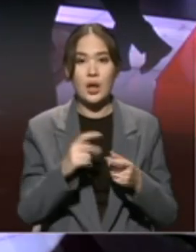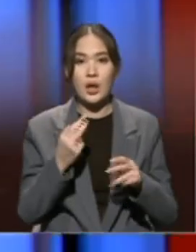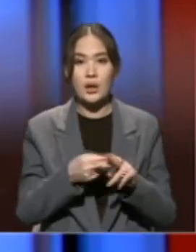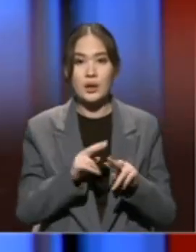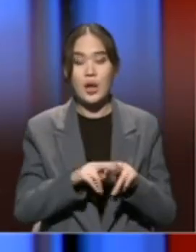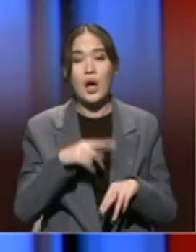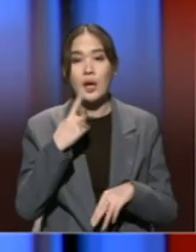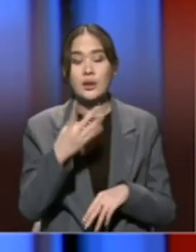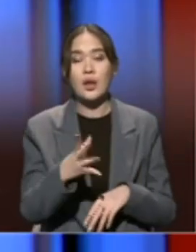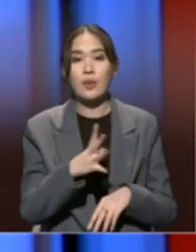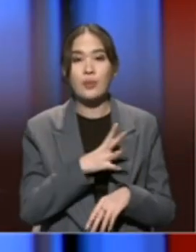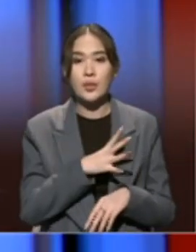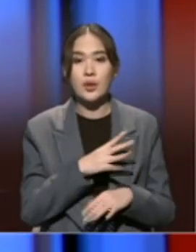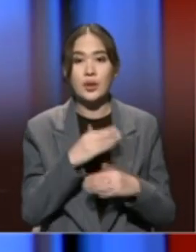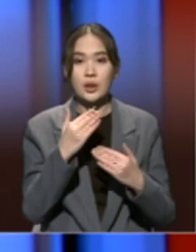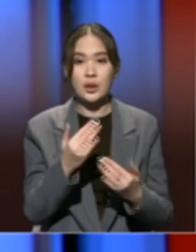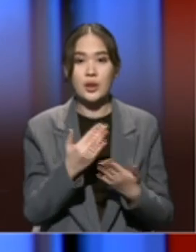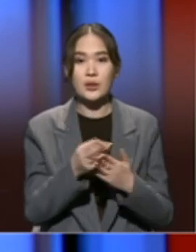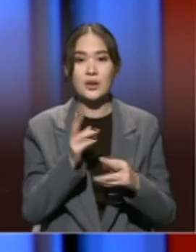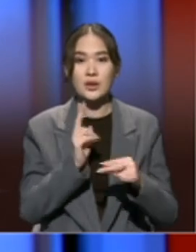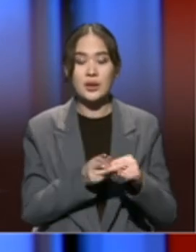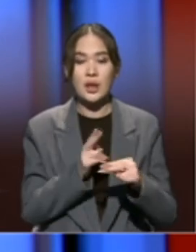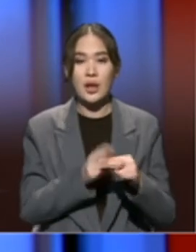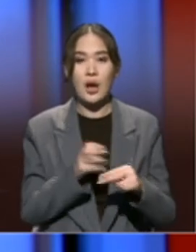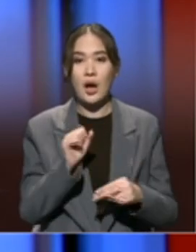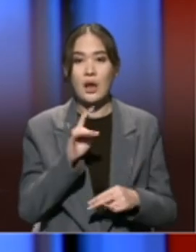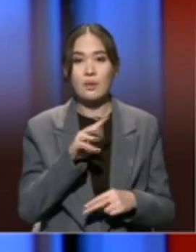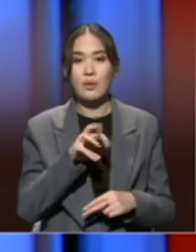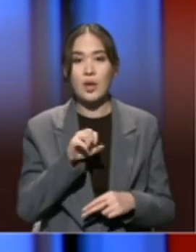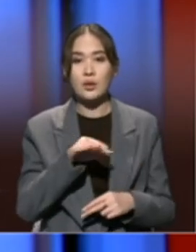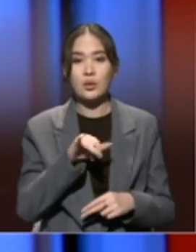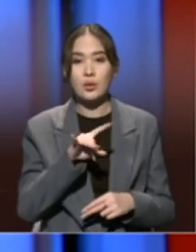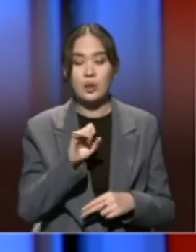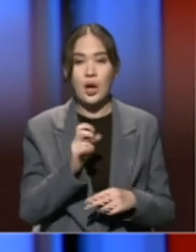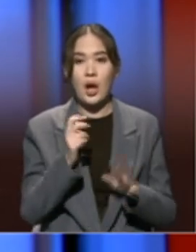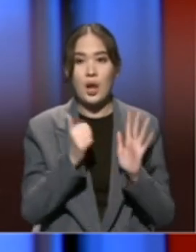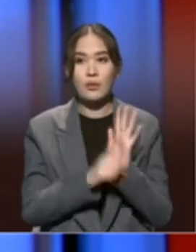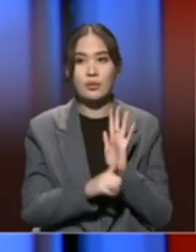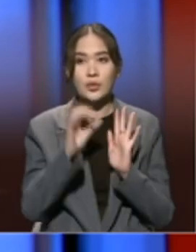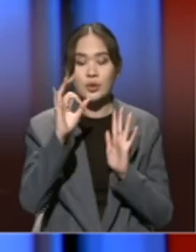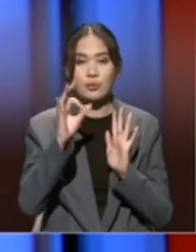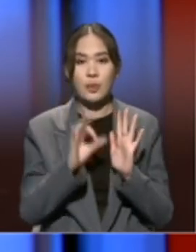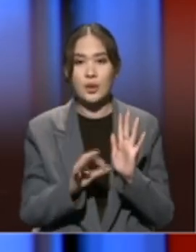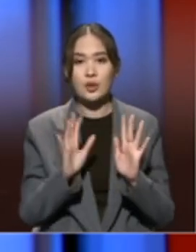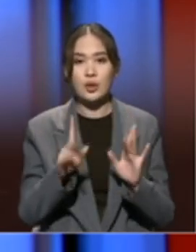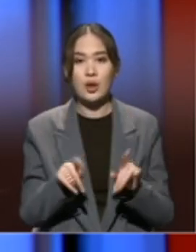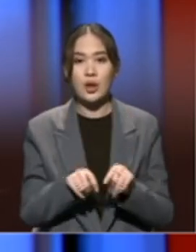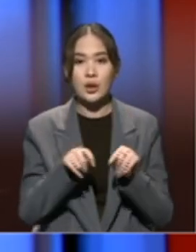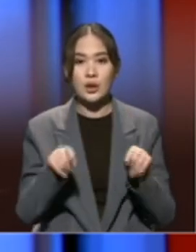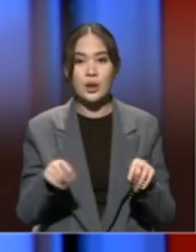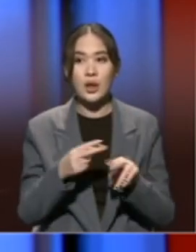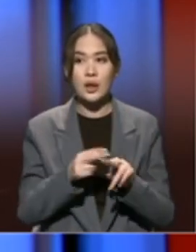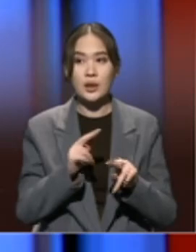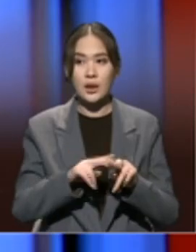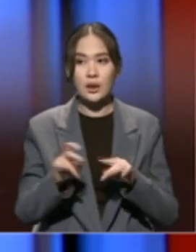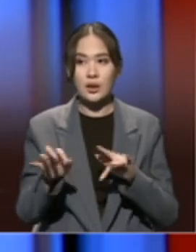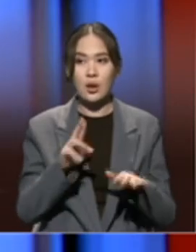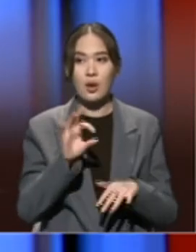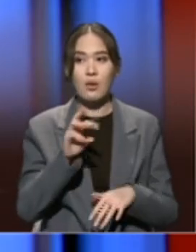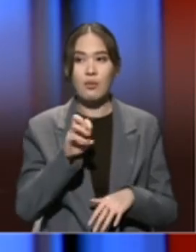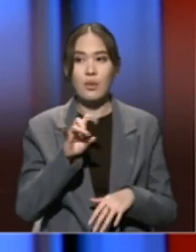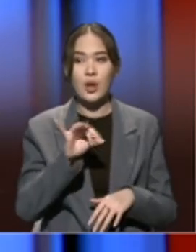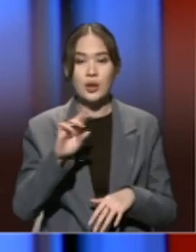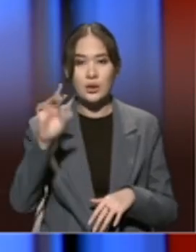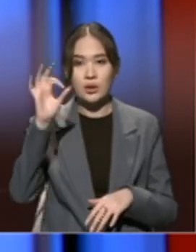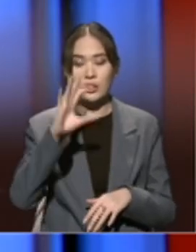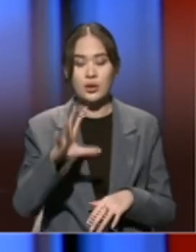мынау жаңа сіз айттыңыз ғой, темір анау. Арматура. Арматура соның 60% Қазақстанда шығады екен. Оны екі іргелі компания шығарады екен.